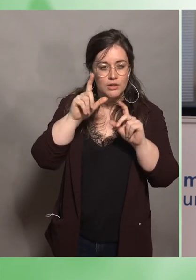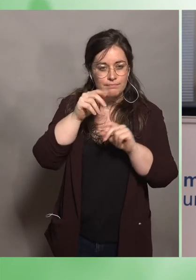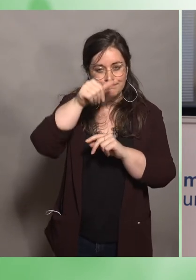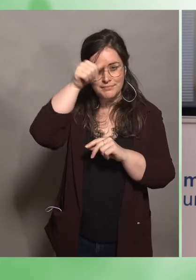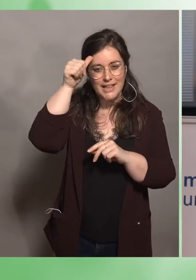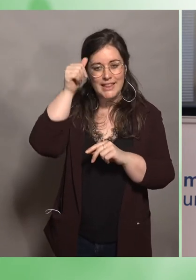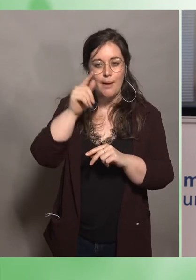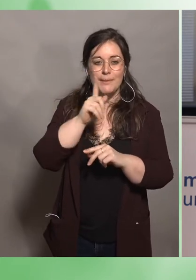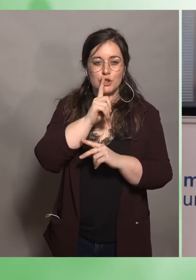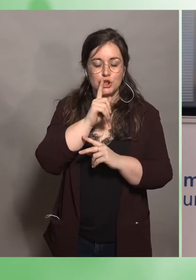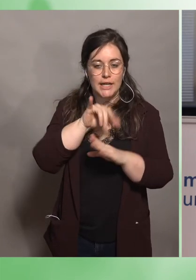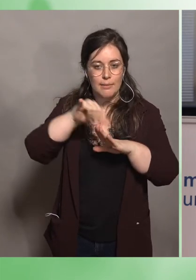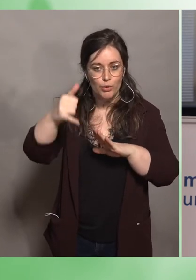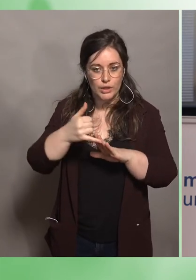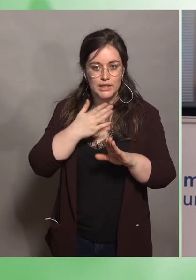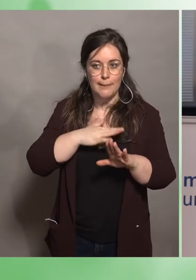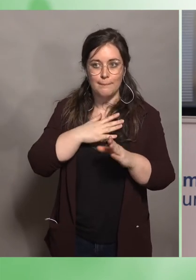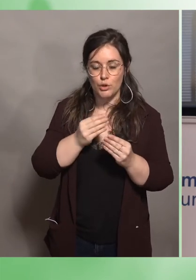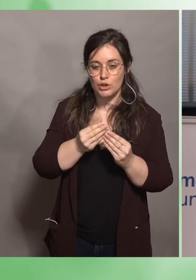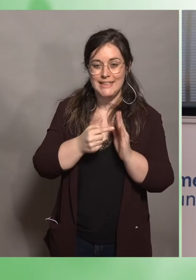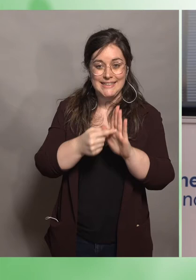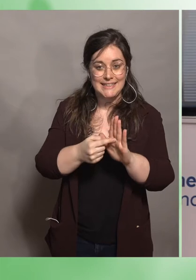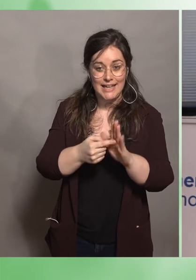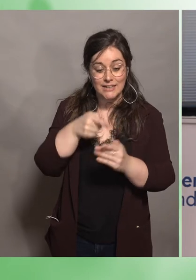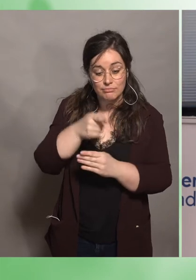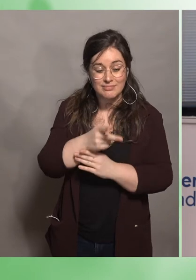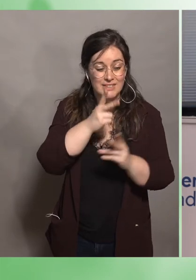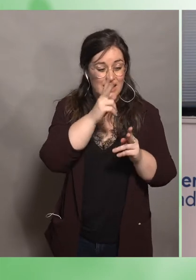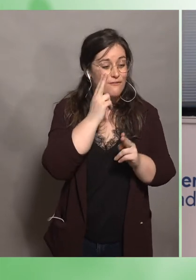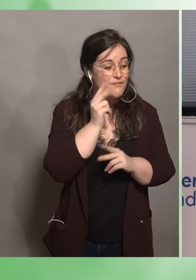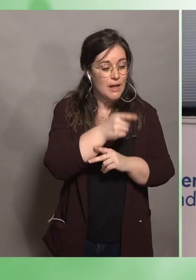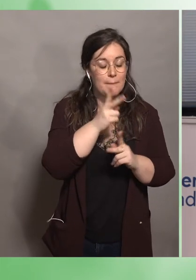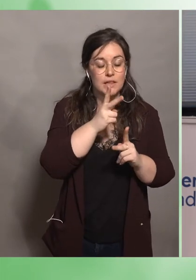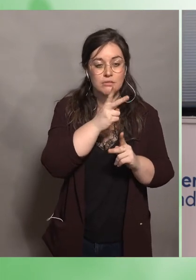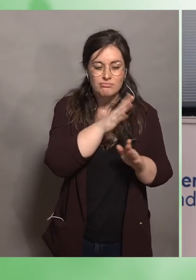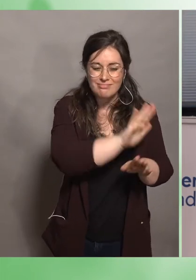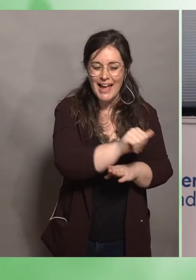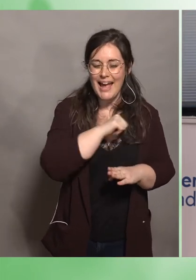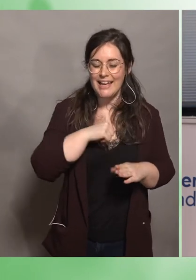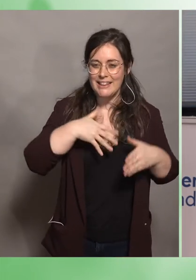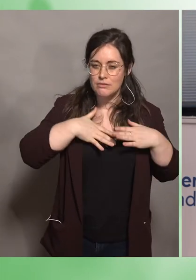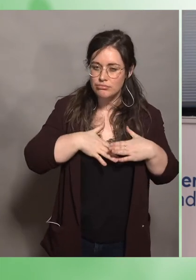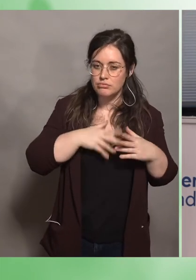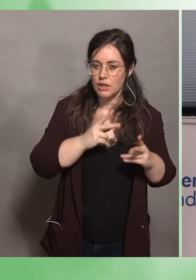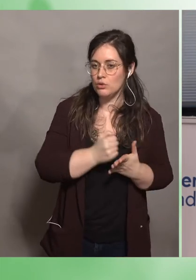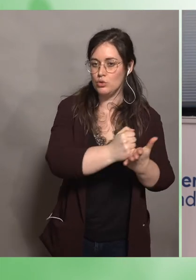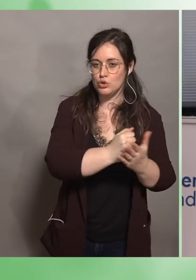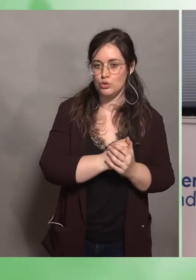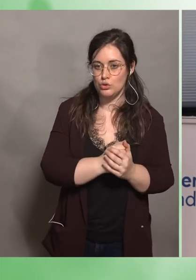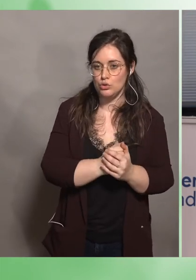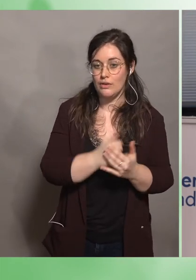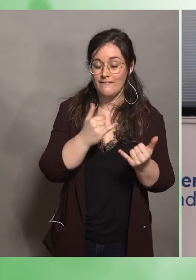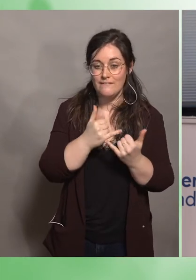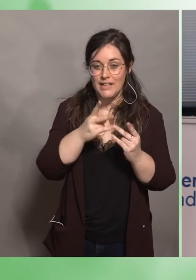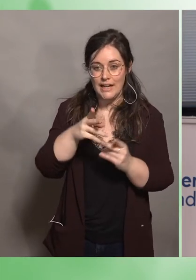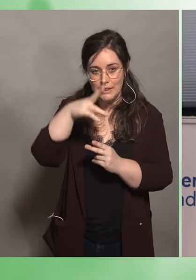dieses Projekt, um dieses Können der Unternehmen zu unterstützen, sich zu öffnen für die Beschäftigung von Menschen mit Behinderung.